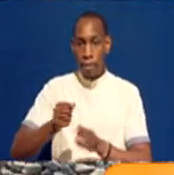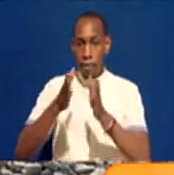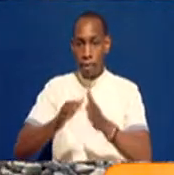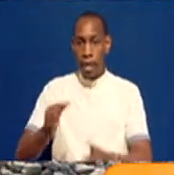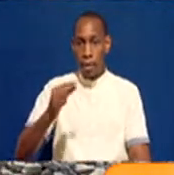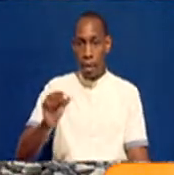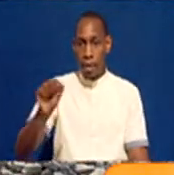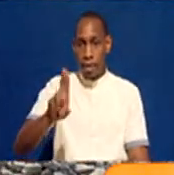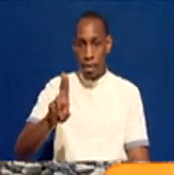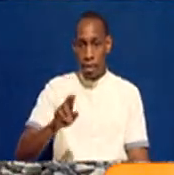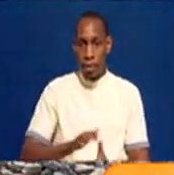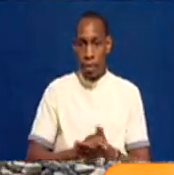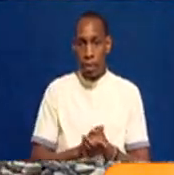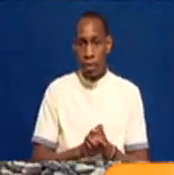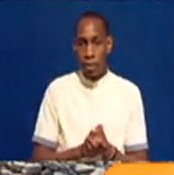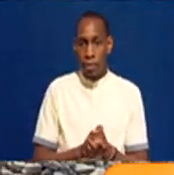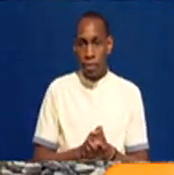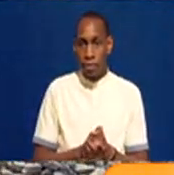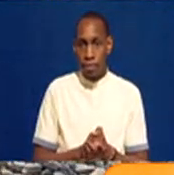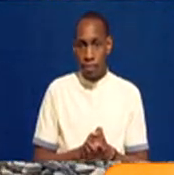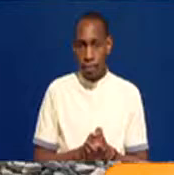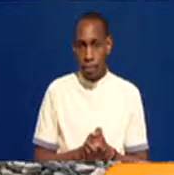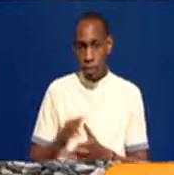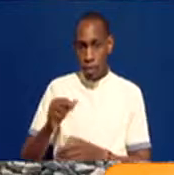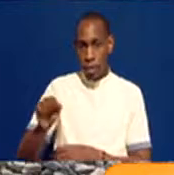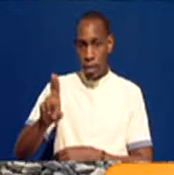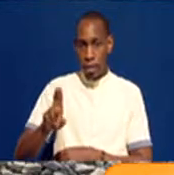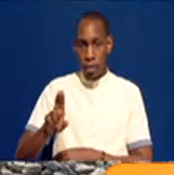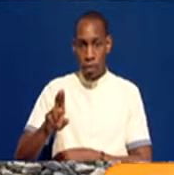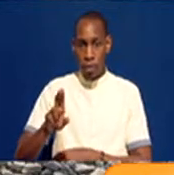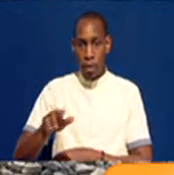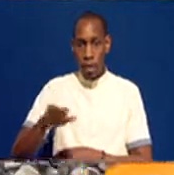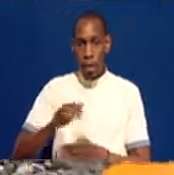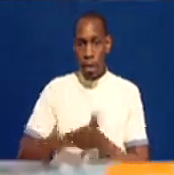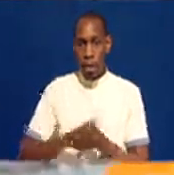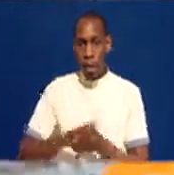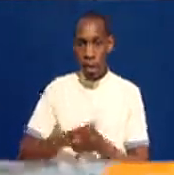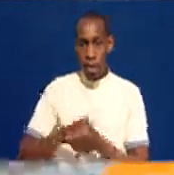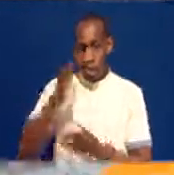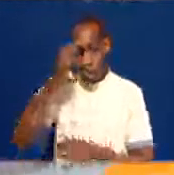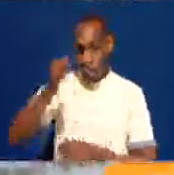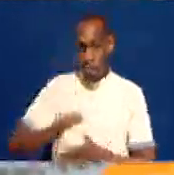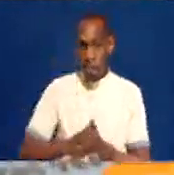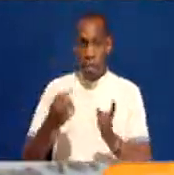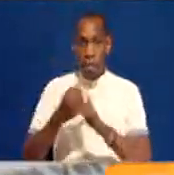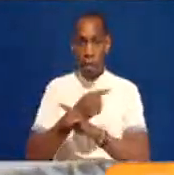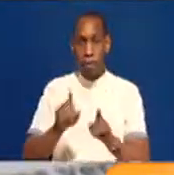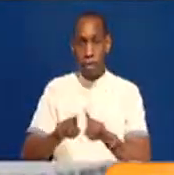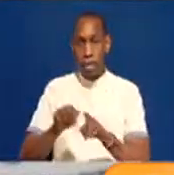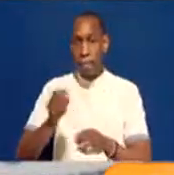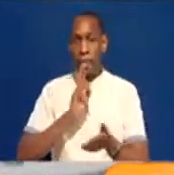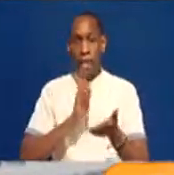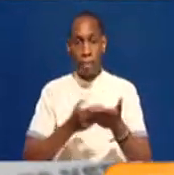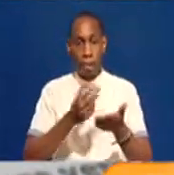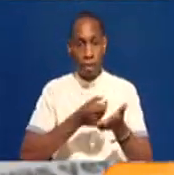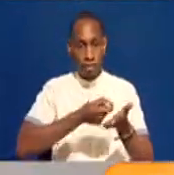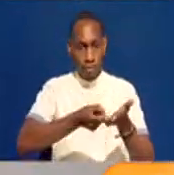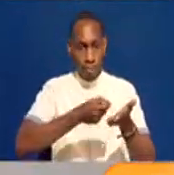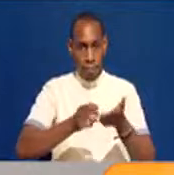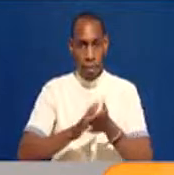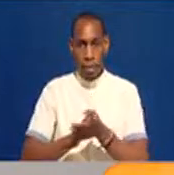GSU kutoka chuo cha mafunzo cha maafisa wa GSU katika eneo la Magadi zinakinzana na ile iliyorekodiwa na